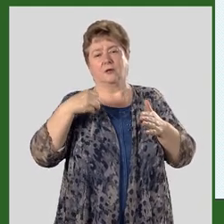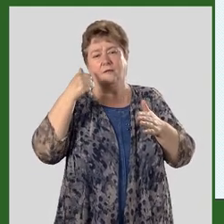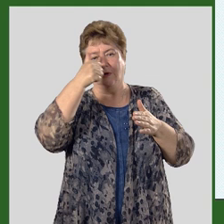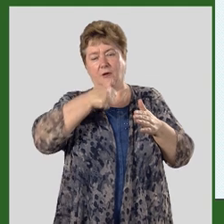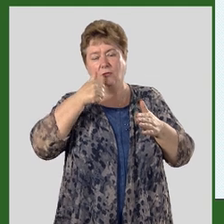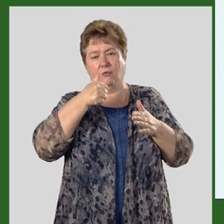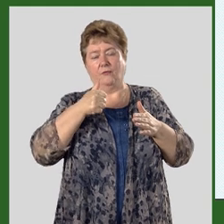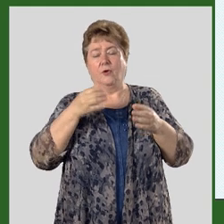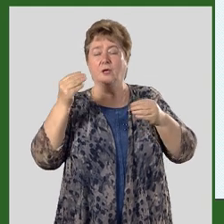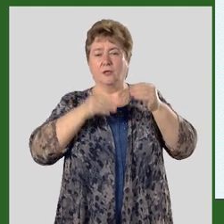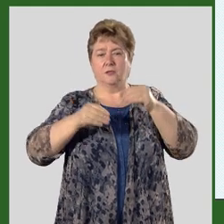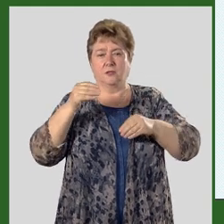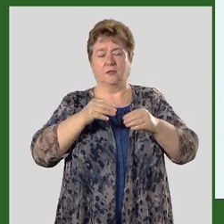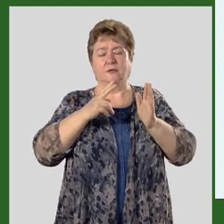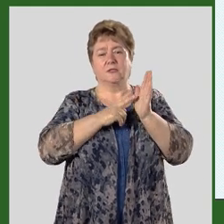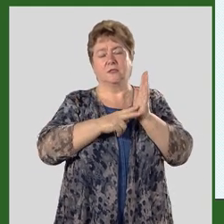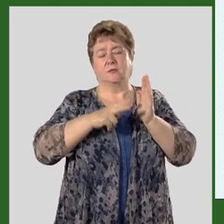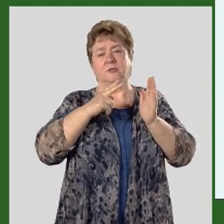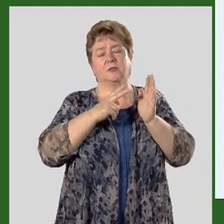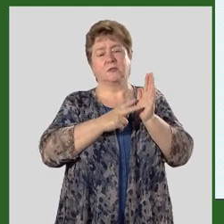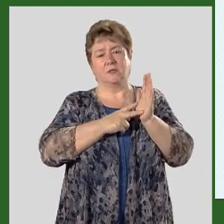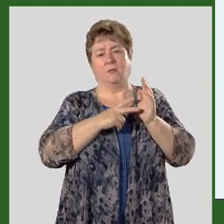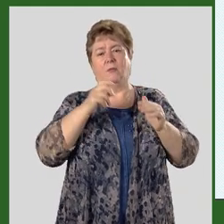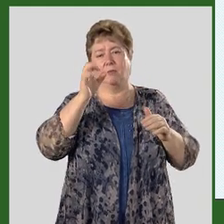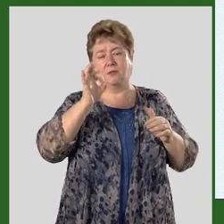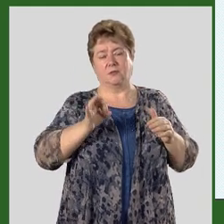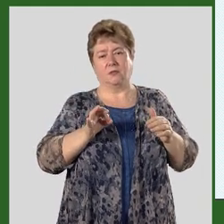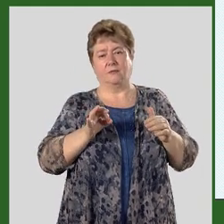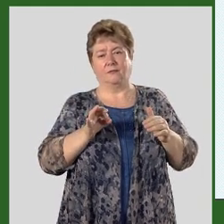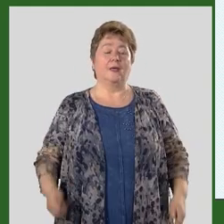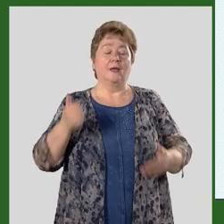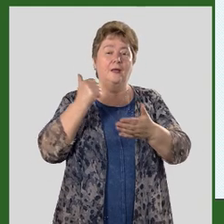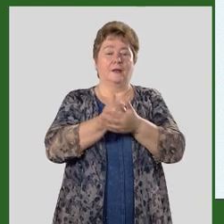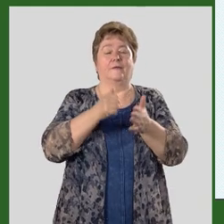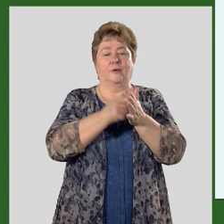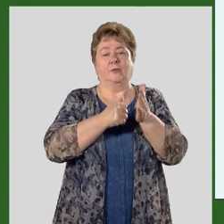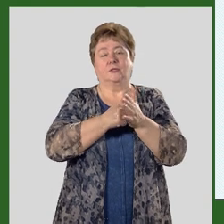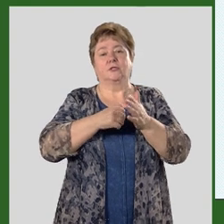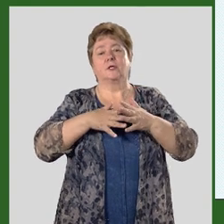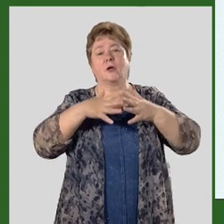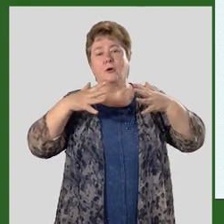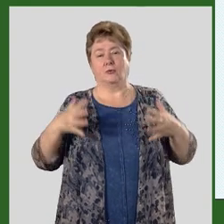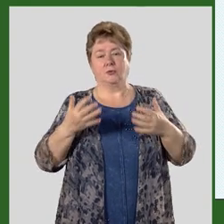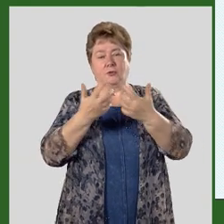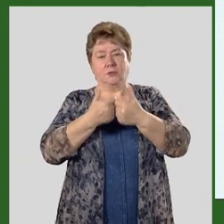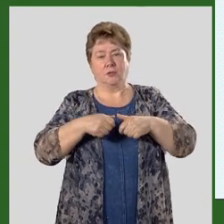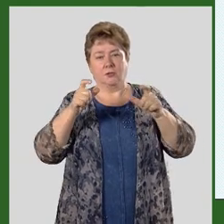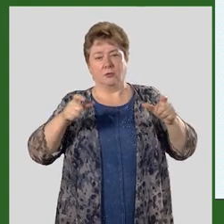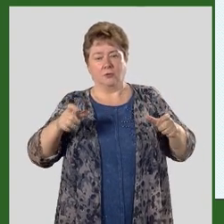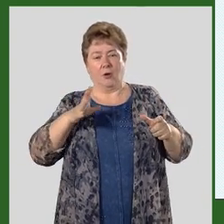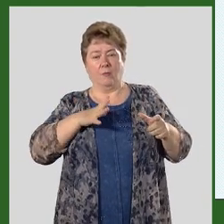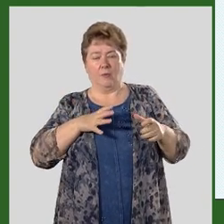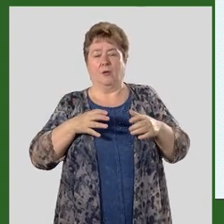годы и составил 77%. Основной причиной роста в эти годы